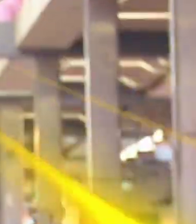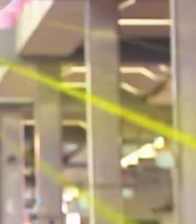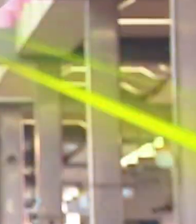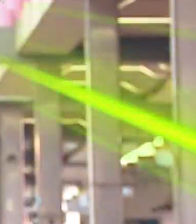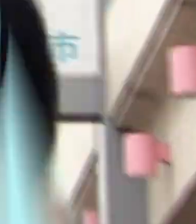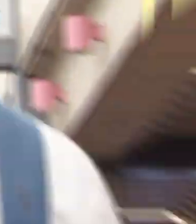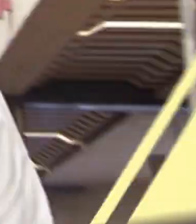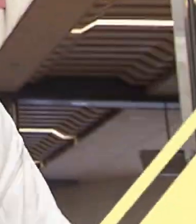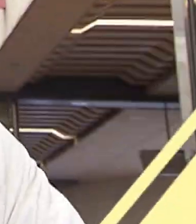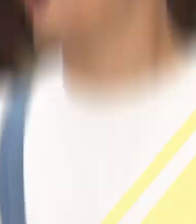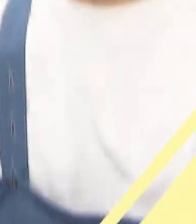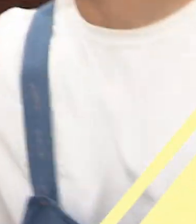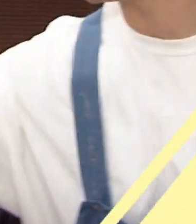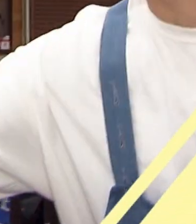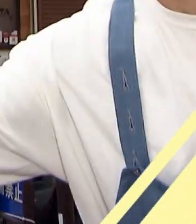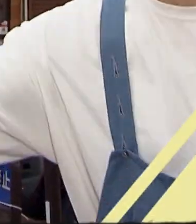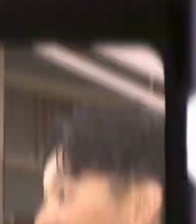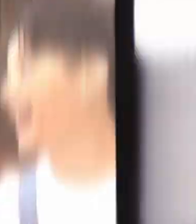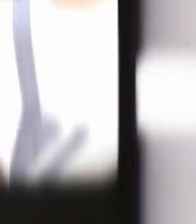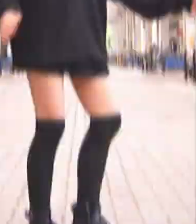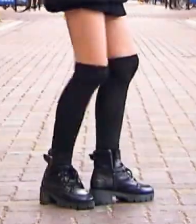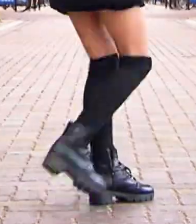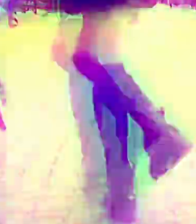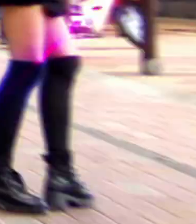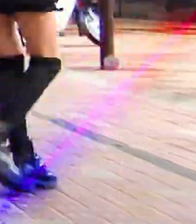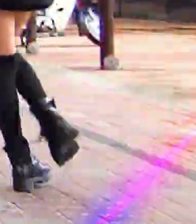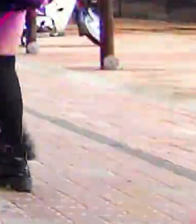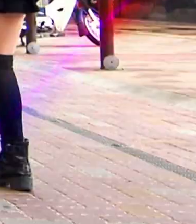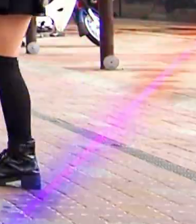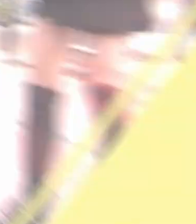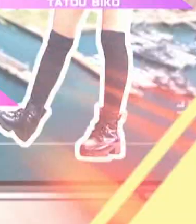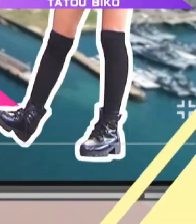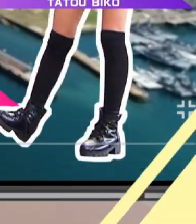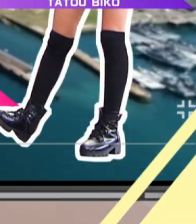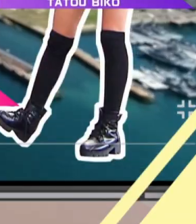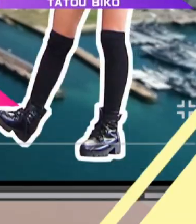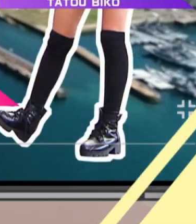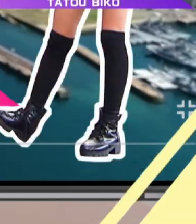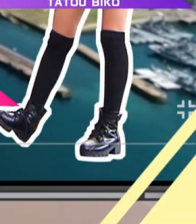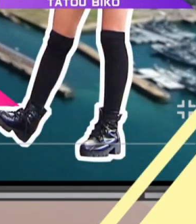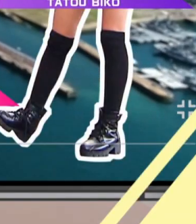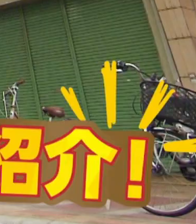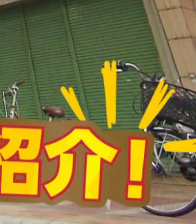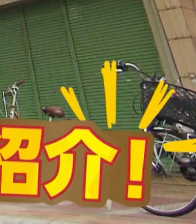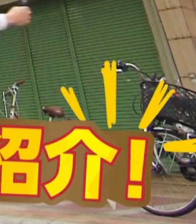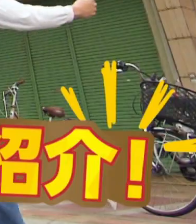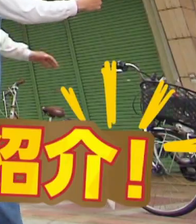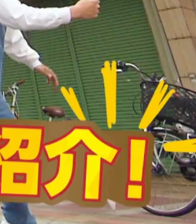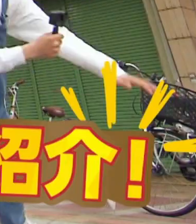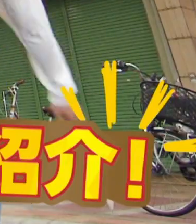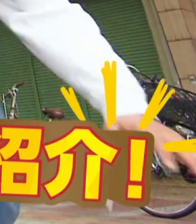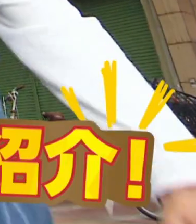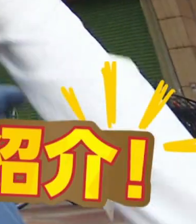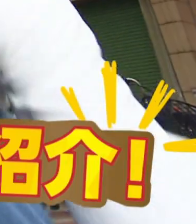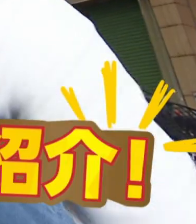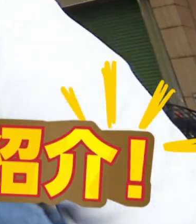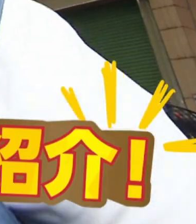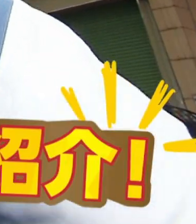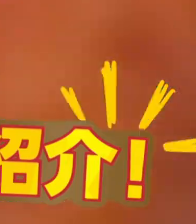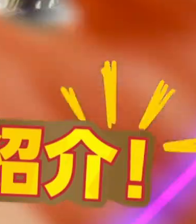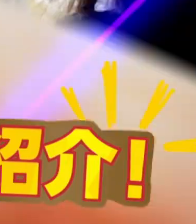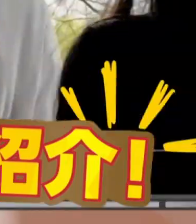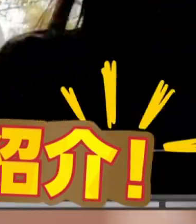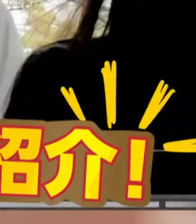リーダーキミクレシーン率いるクレの魅力を探る仲間クレチューバー、クレ市内で集めた新たな魅力